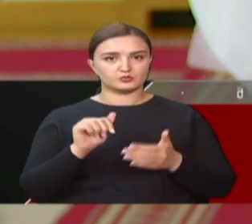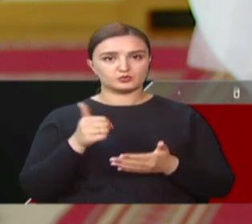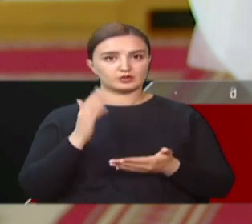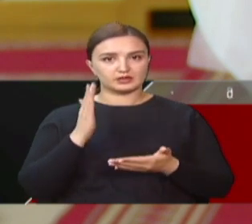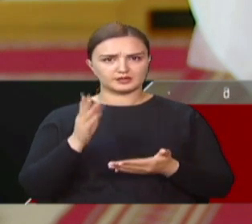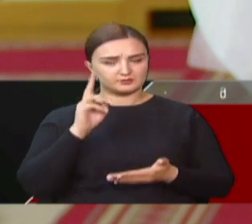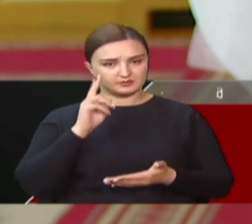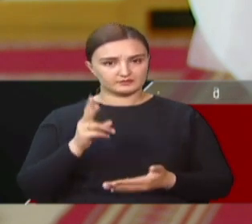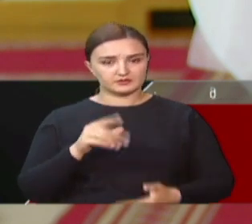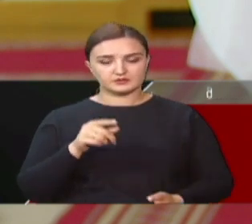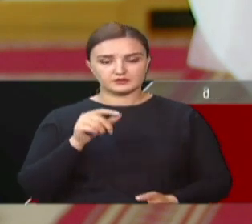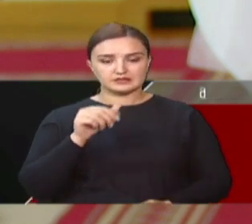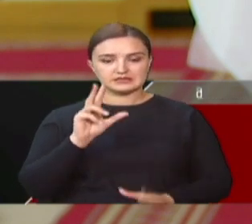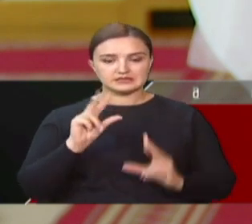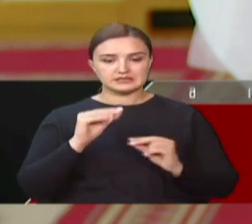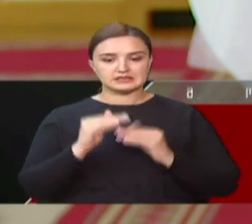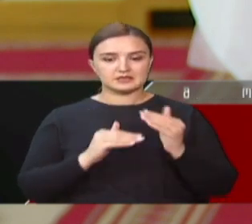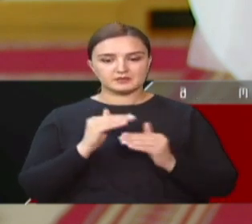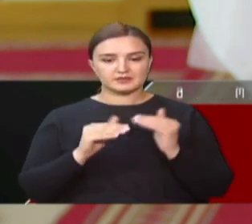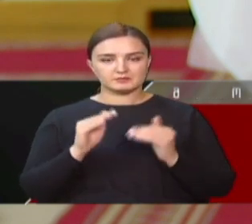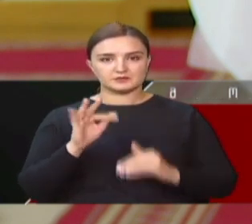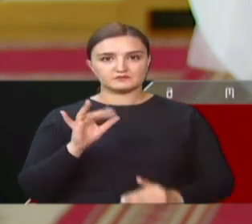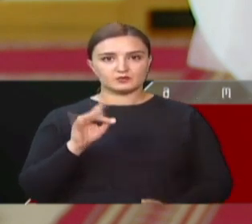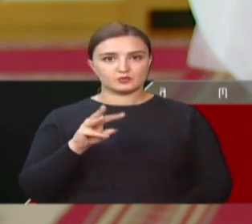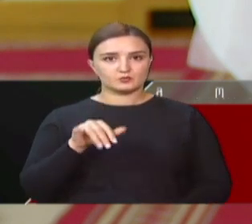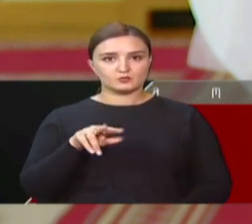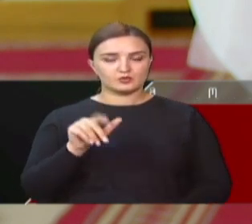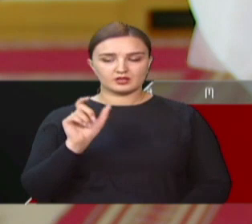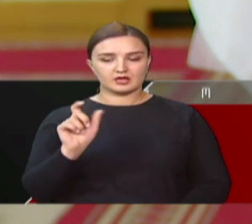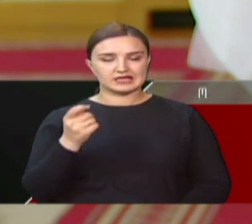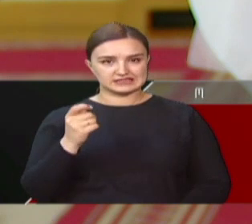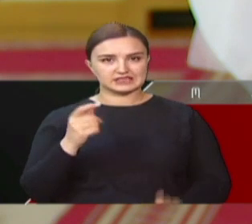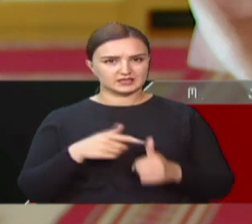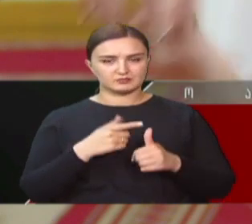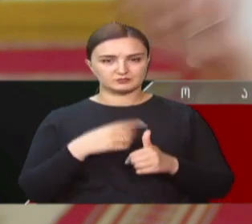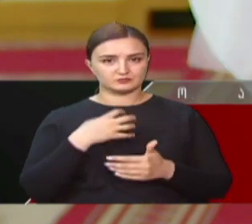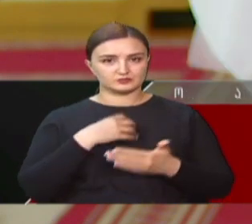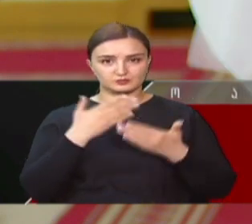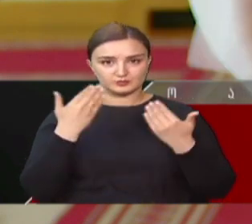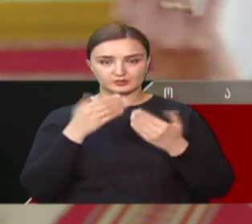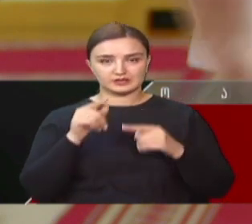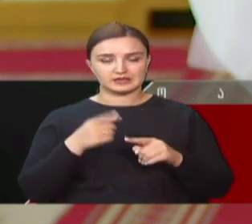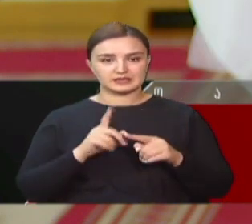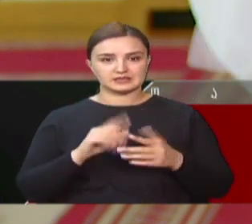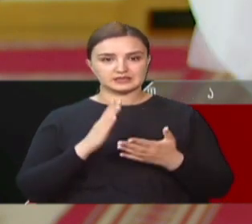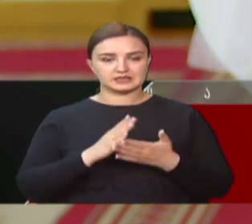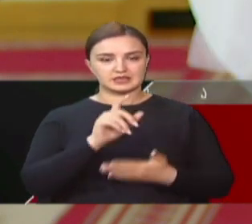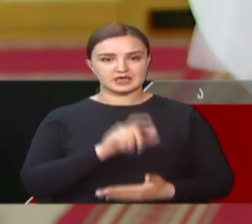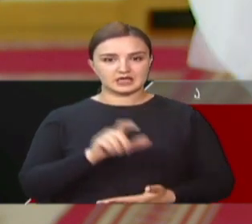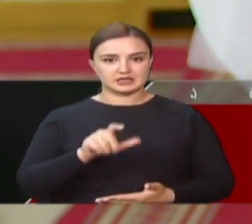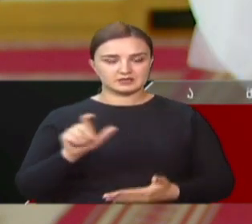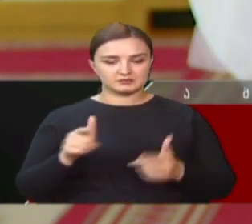მაგრამ ფორმულა წარმატების, რა ვიცი, როგორც გინდა არ ქვით, გასაღები არ აქვს ამას მნიშვნელობა. ეს არის სწორედ იმ